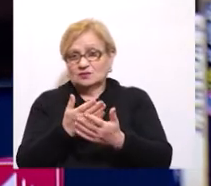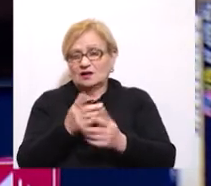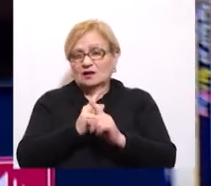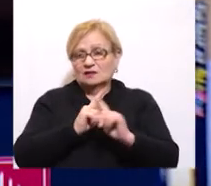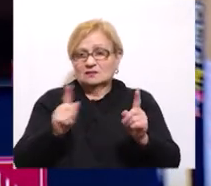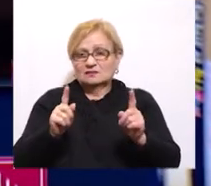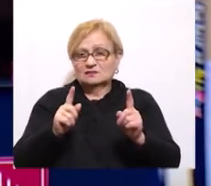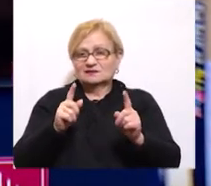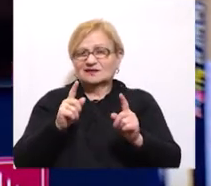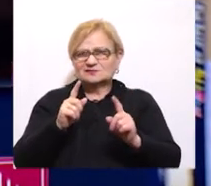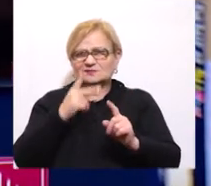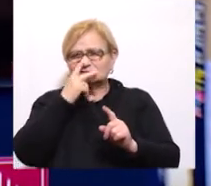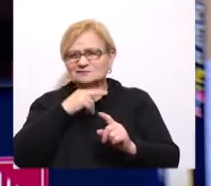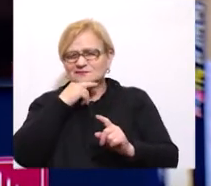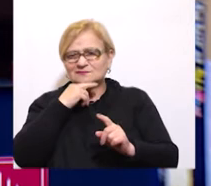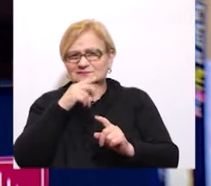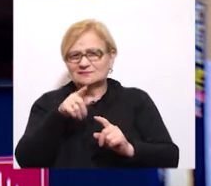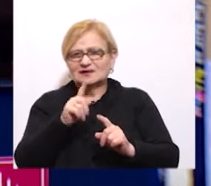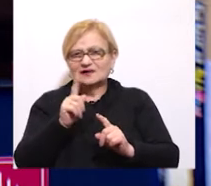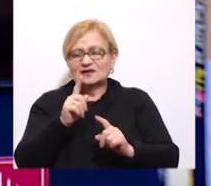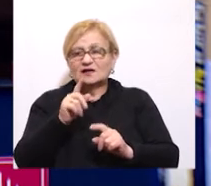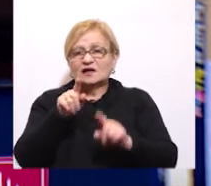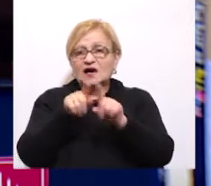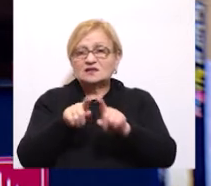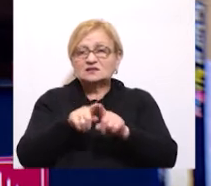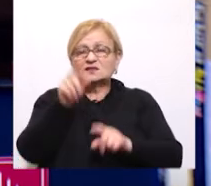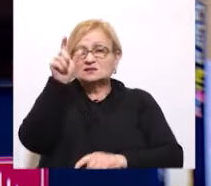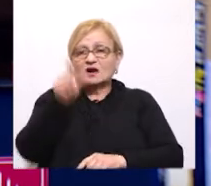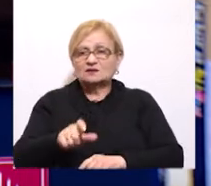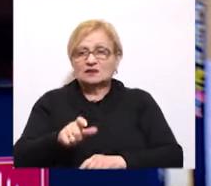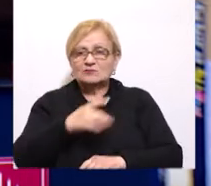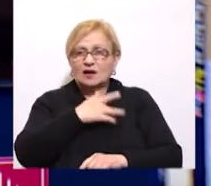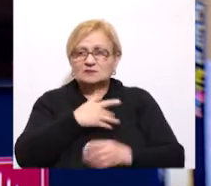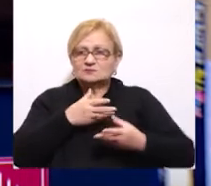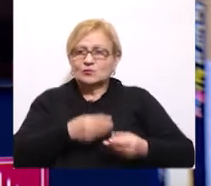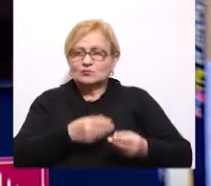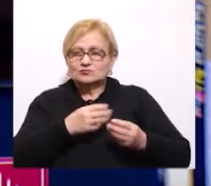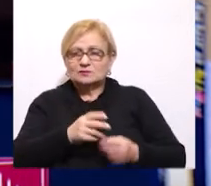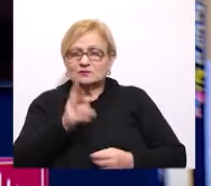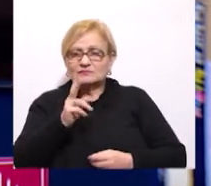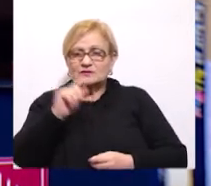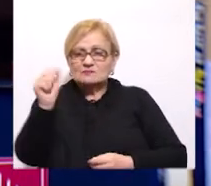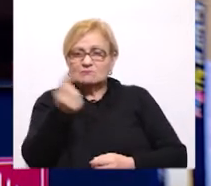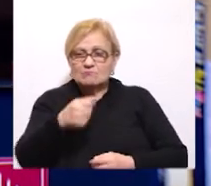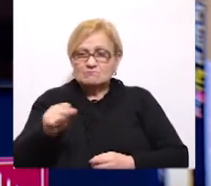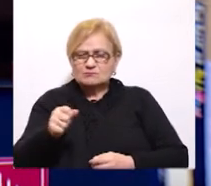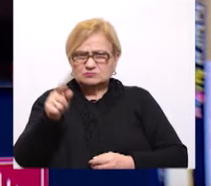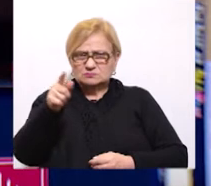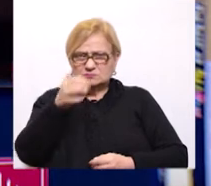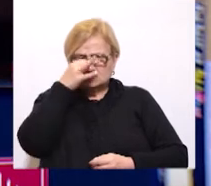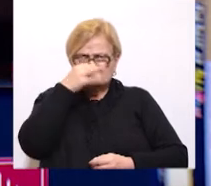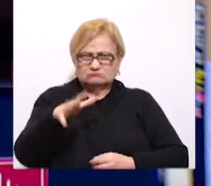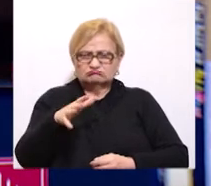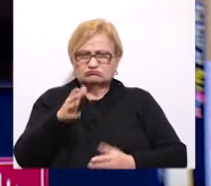განსაკუთრებით თვალშისაცემი, ბავშვებო, ისეთი ადამიანის გულჩვილობაა, რომელიც ბრძოლაში უდრეკი